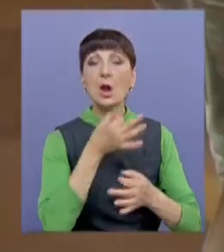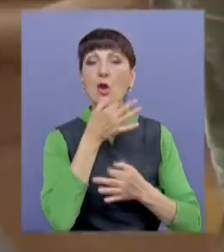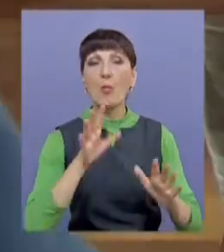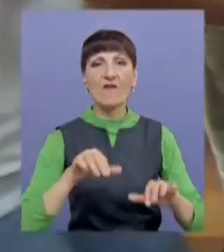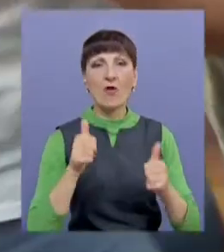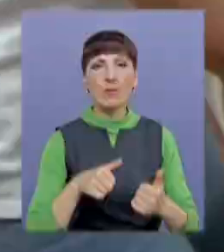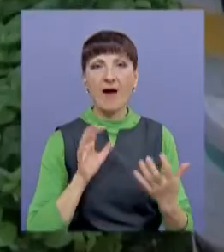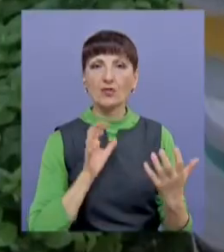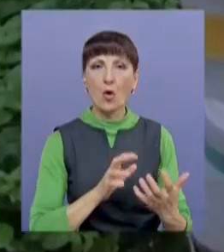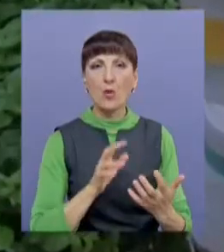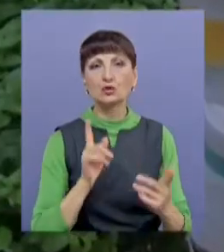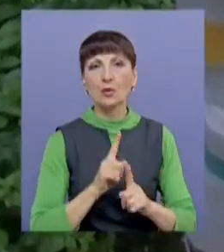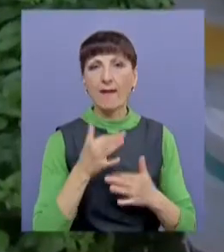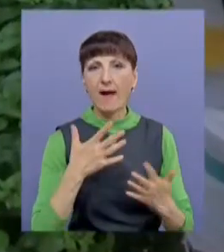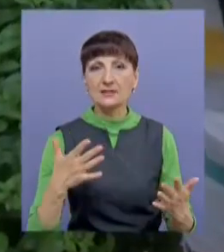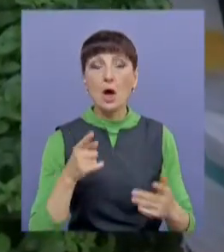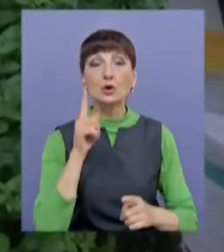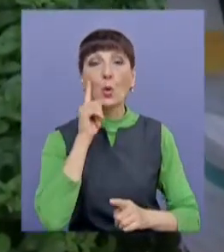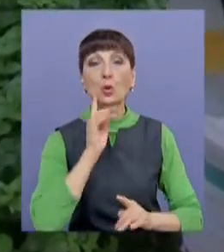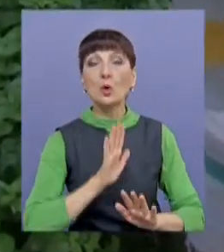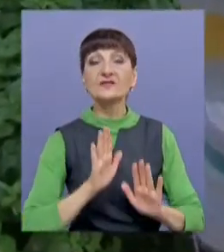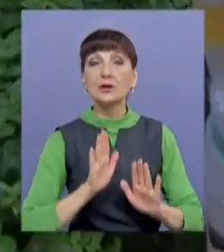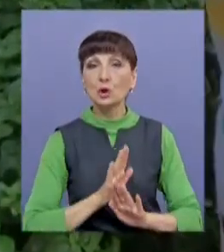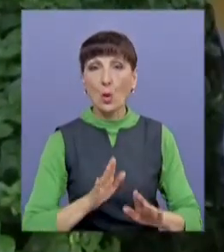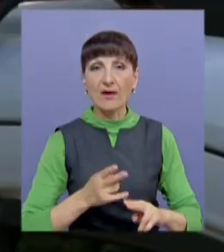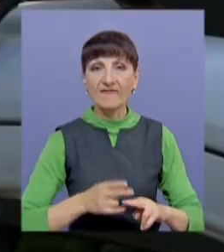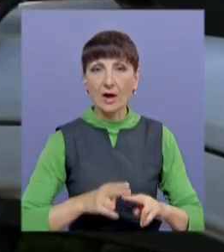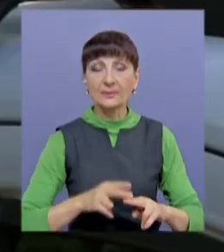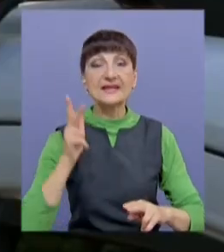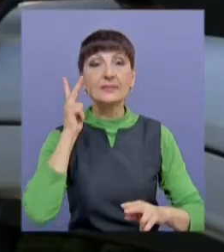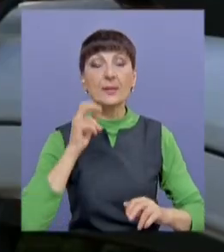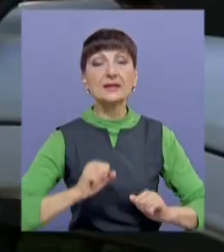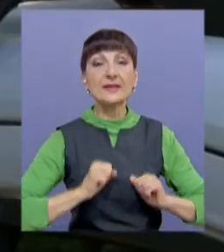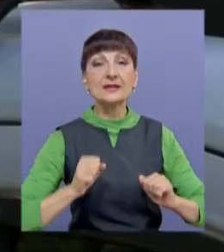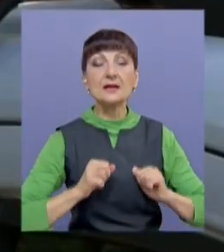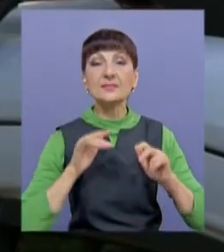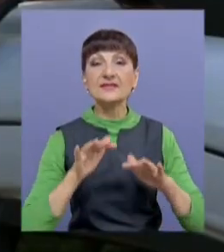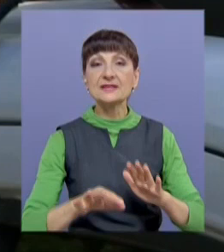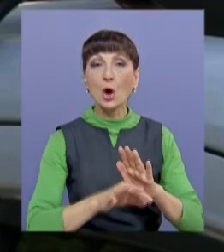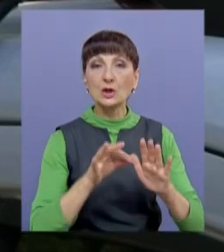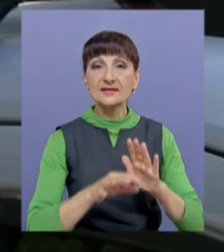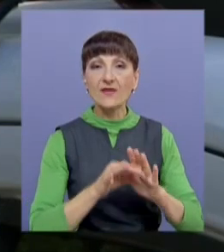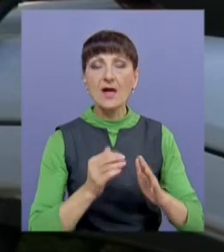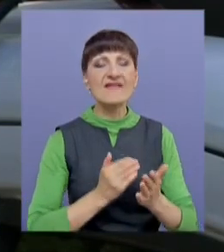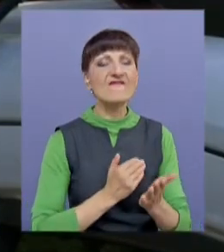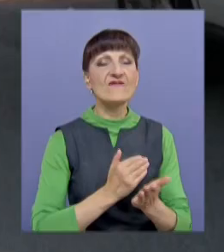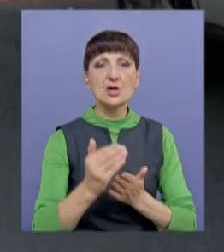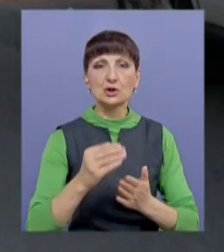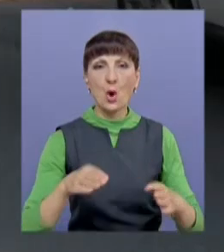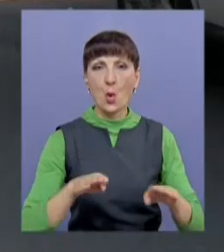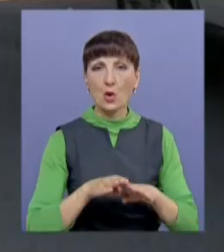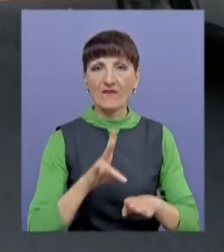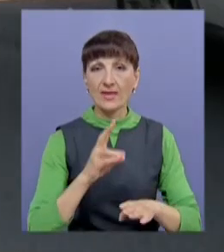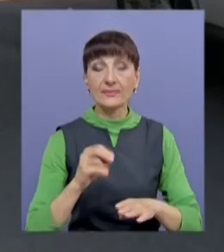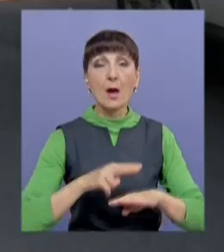виде транспорта. Однако удобство не только в местоположении. Дипломаты постарались провести процедуру голосования на высшем уровне.